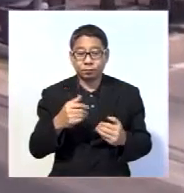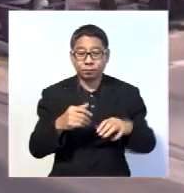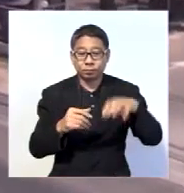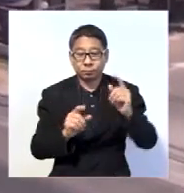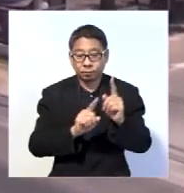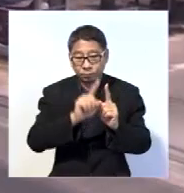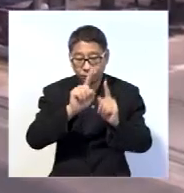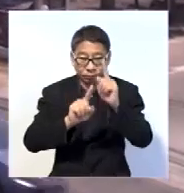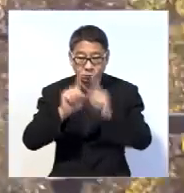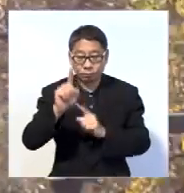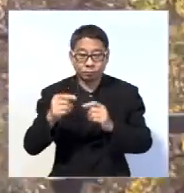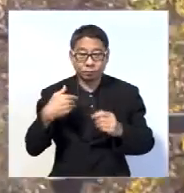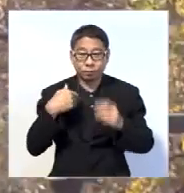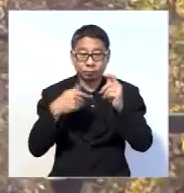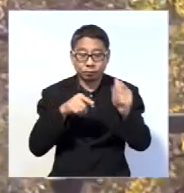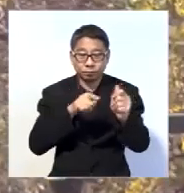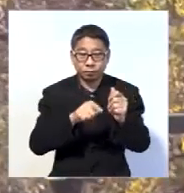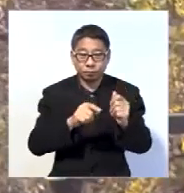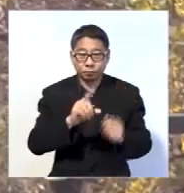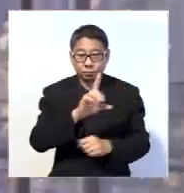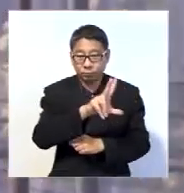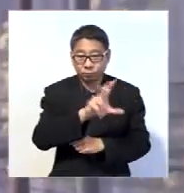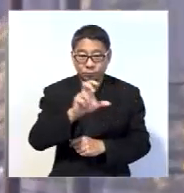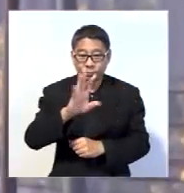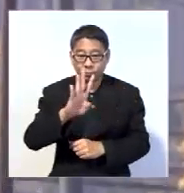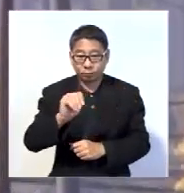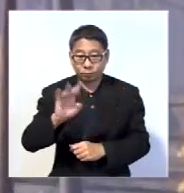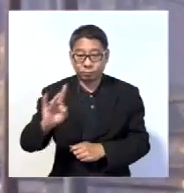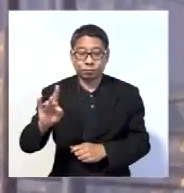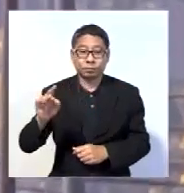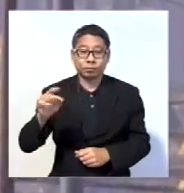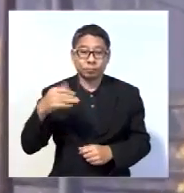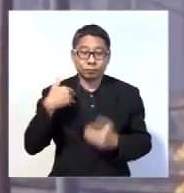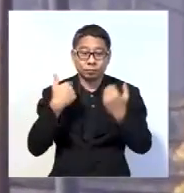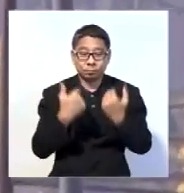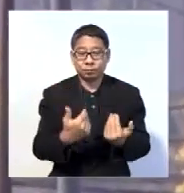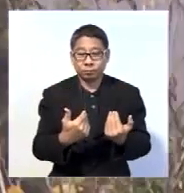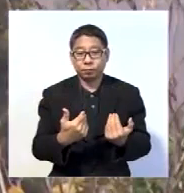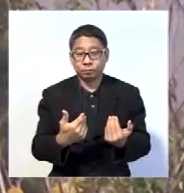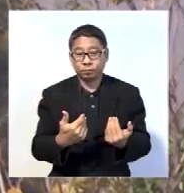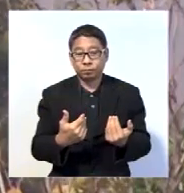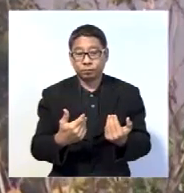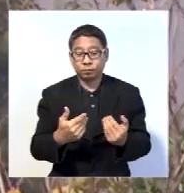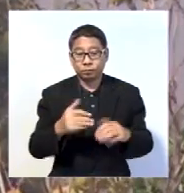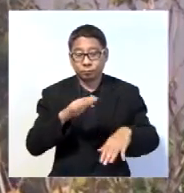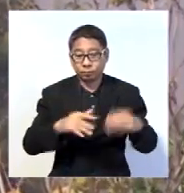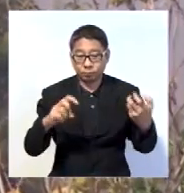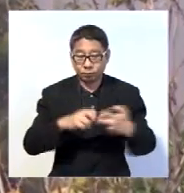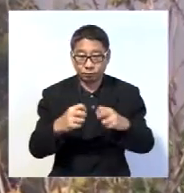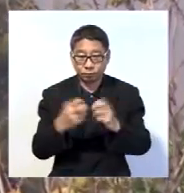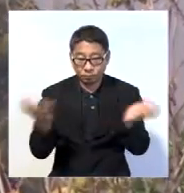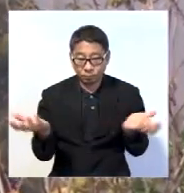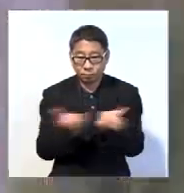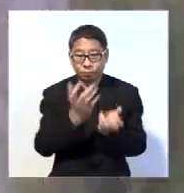านีตรวจวัดโรงพยาบาลอมก๋อยวัดได้อยู่ที่348ไมโครกรัมต่อลูกบาศก์เมตรอยู่ในเกณฑ์มีผลกระท